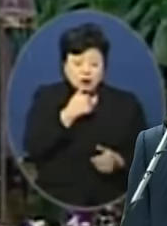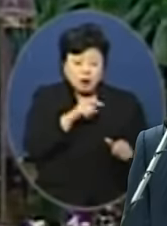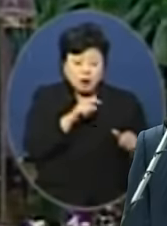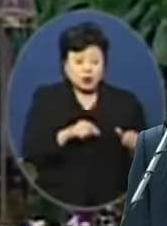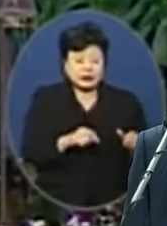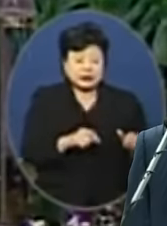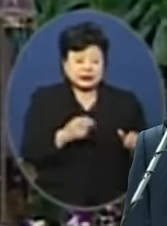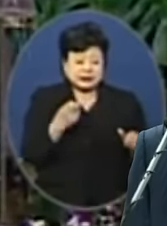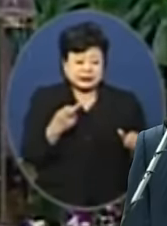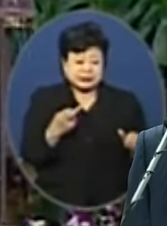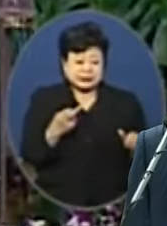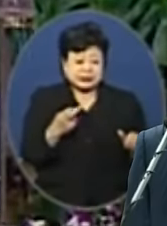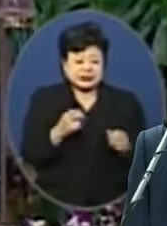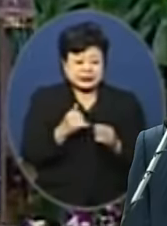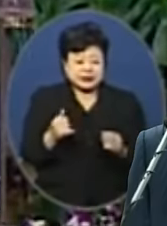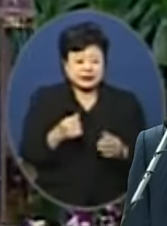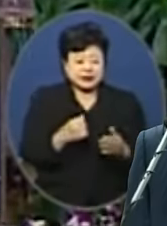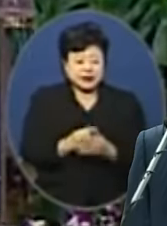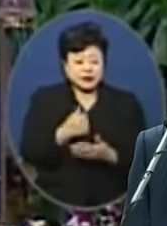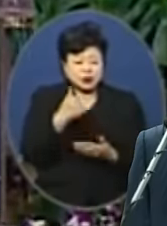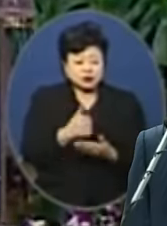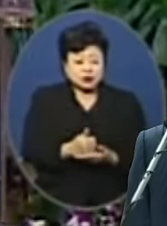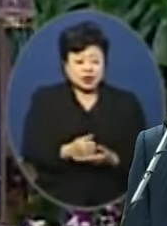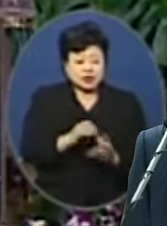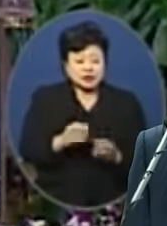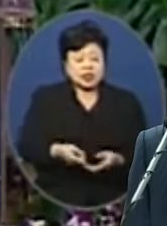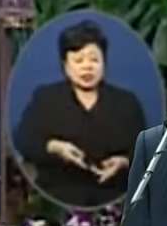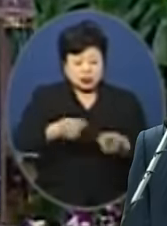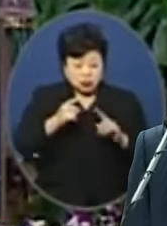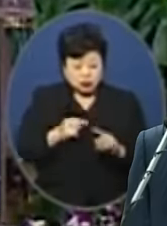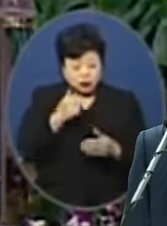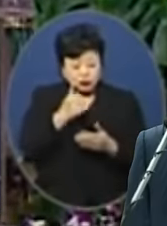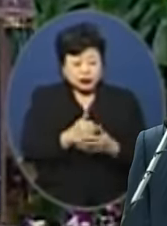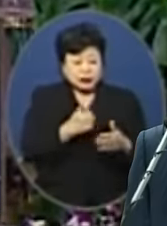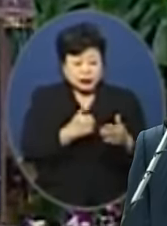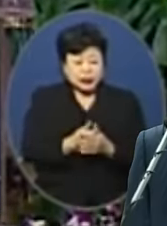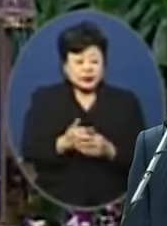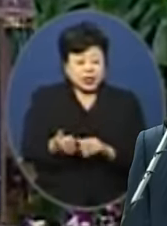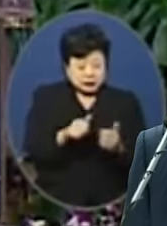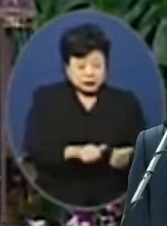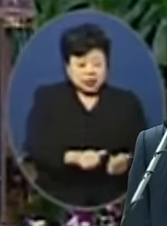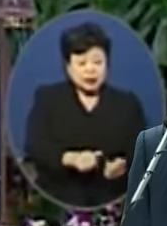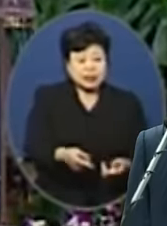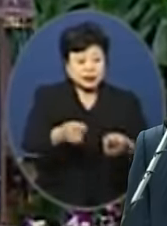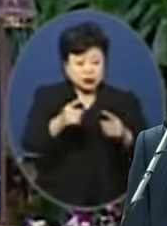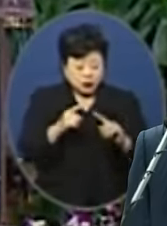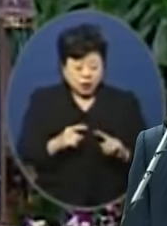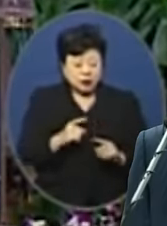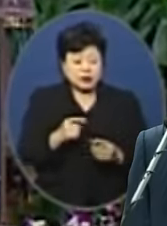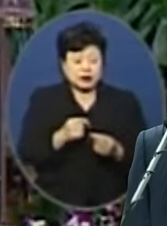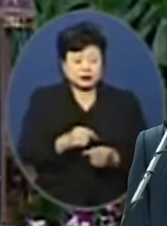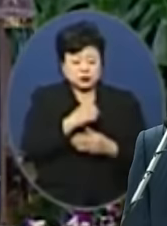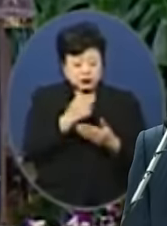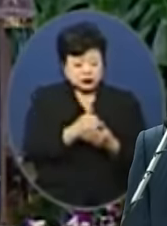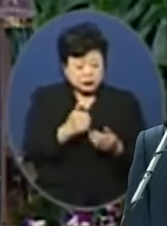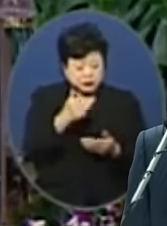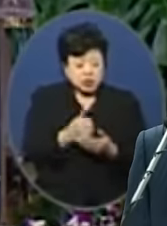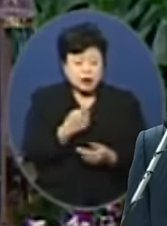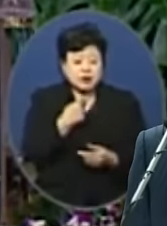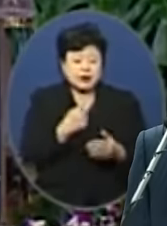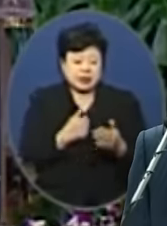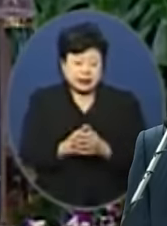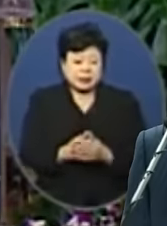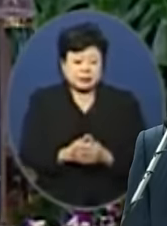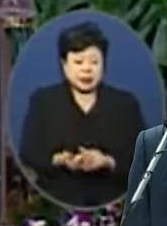12절에 보면 한 사람으로 말미암아 죄가 세상에 들어오고 죄로 말미암아 사망이 들어왔나니 이와 같이 모든 사람이 죄를